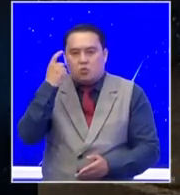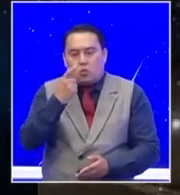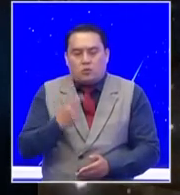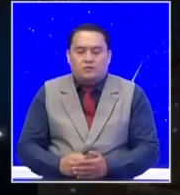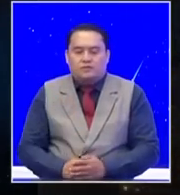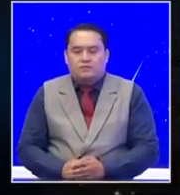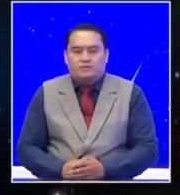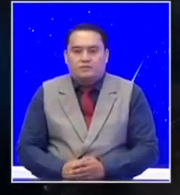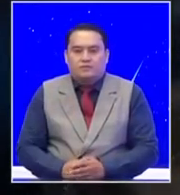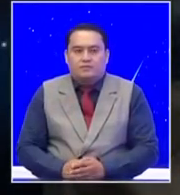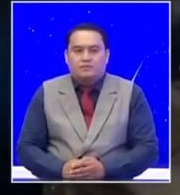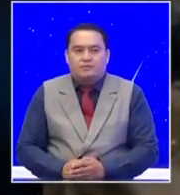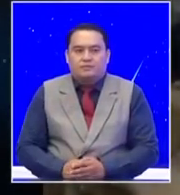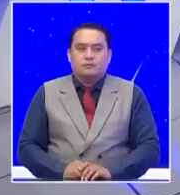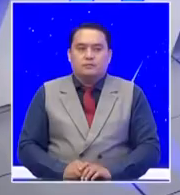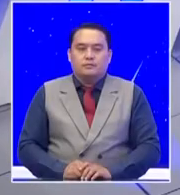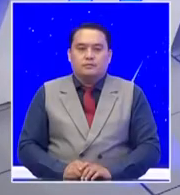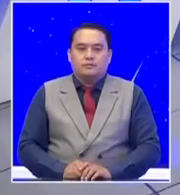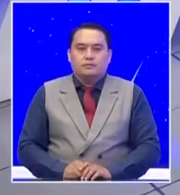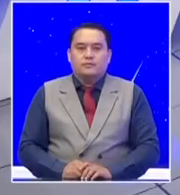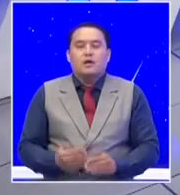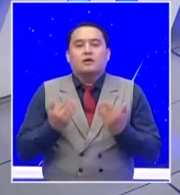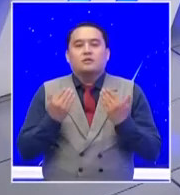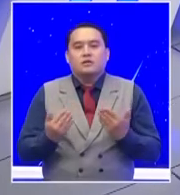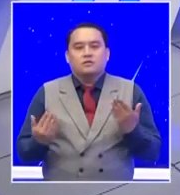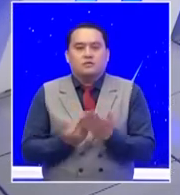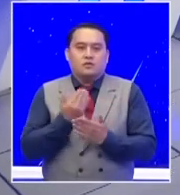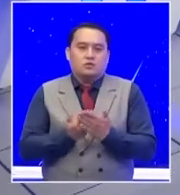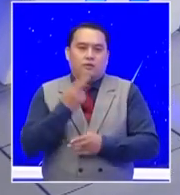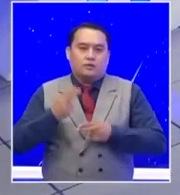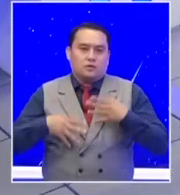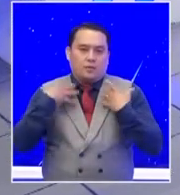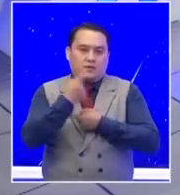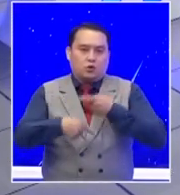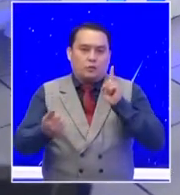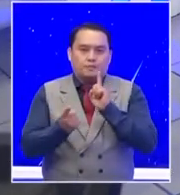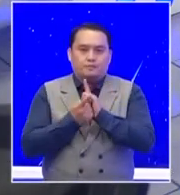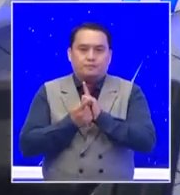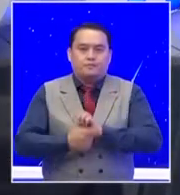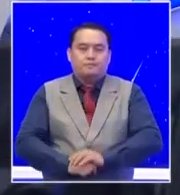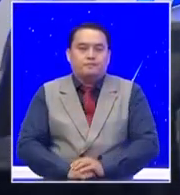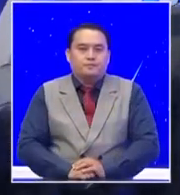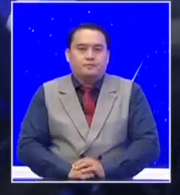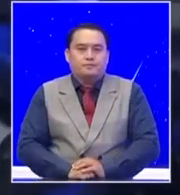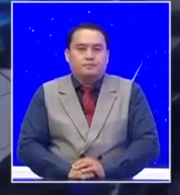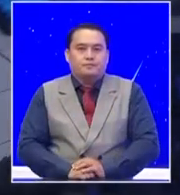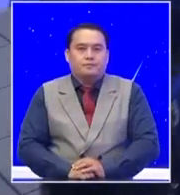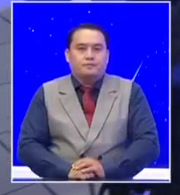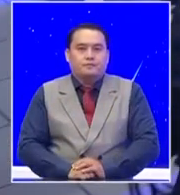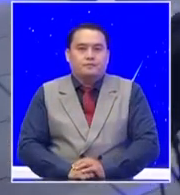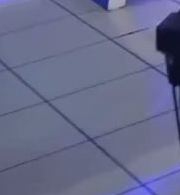крови артиста. Это вся информация уходящего дня. Спасибо за внимание. До свидания.